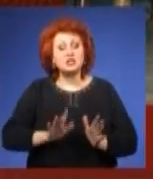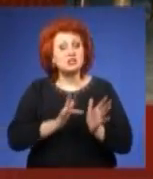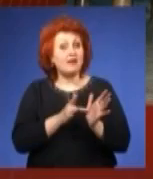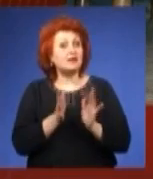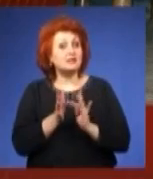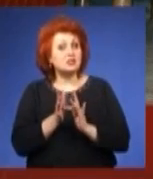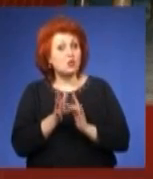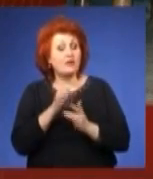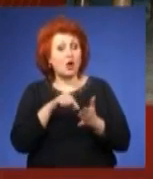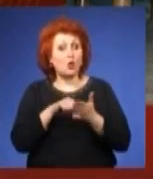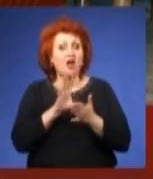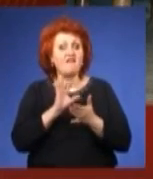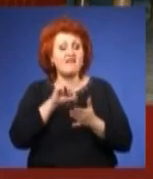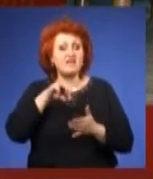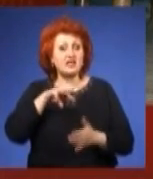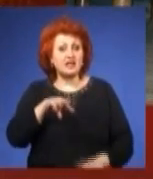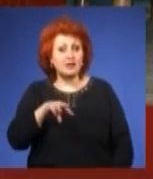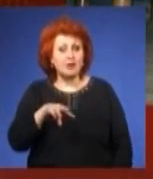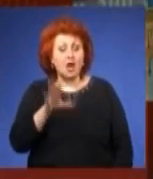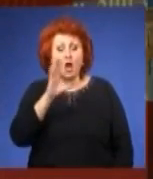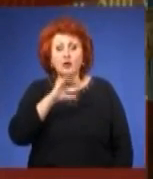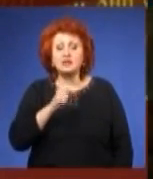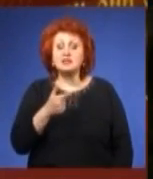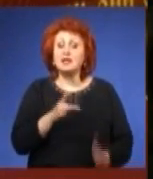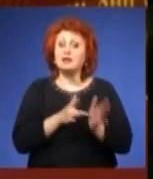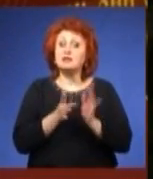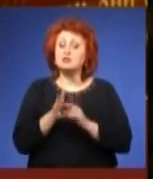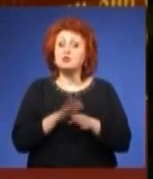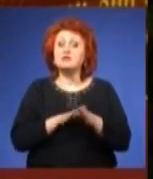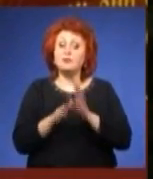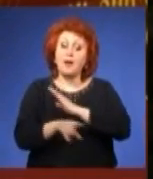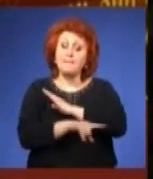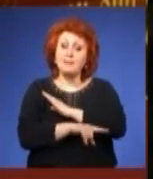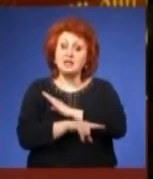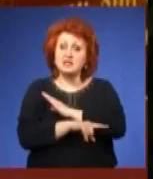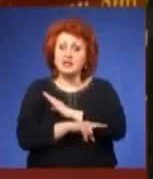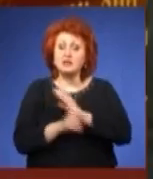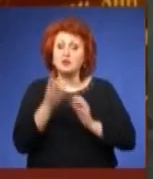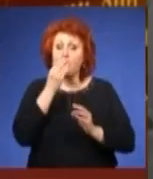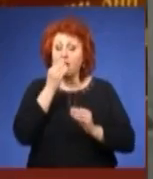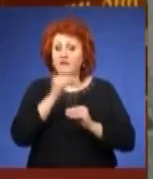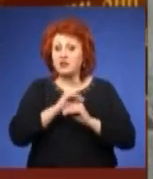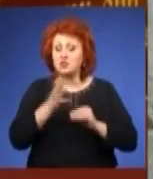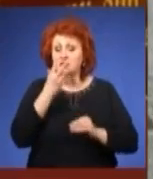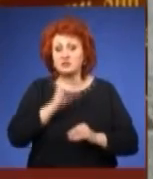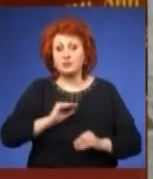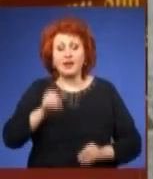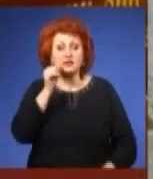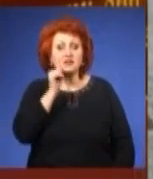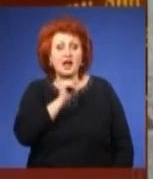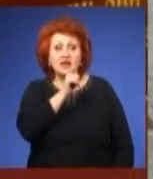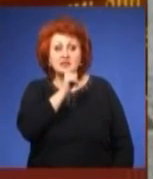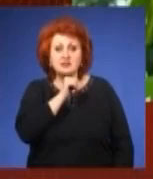Рождества Христова в Вифлееме. Сионскую горницу, где Христос совершил последнюю вечерю со своими учениками,